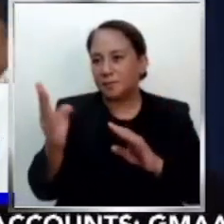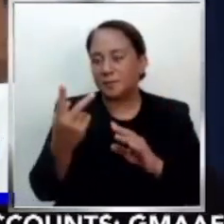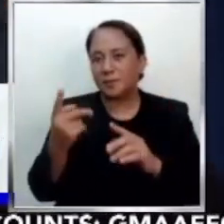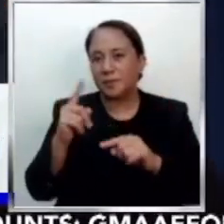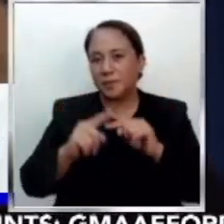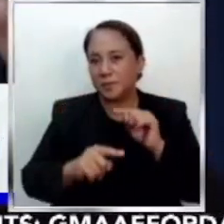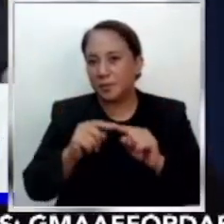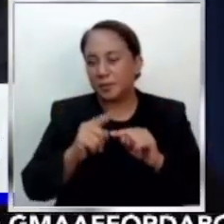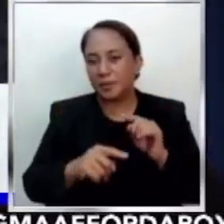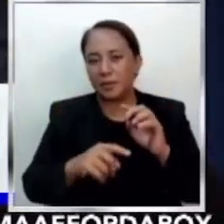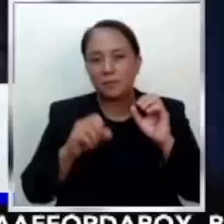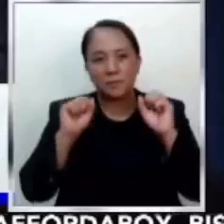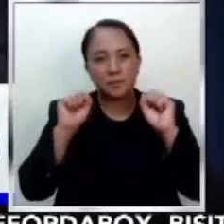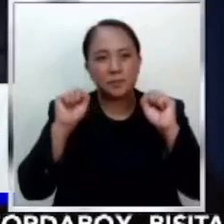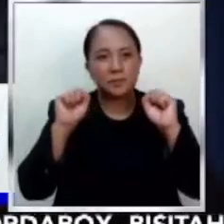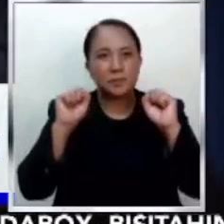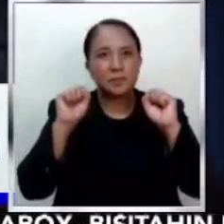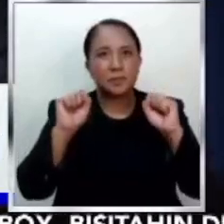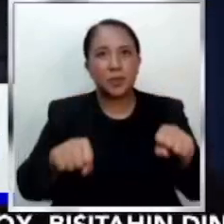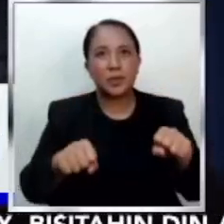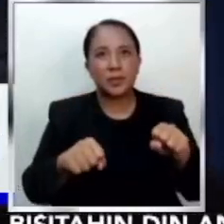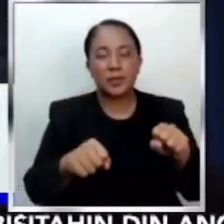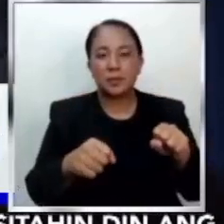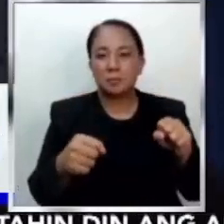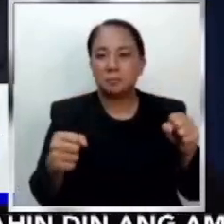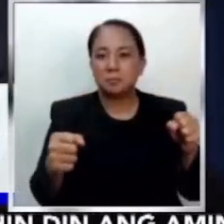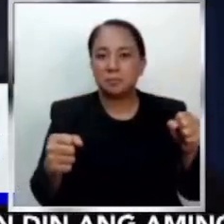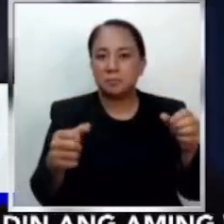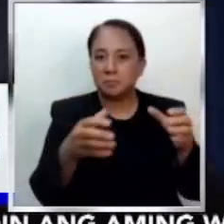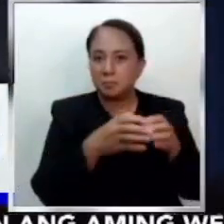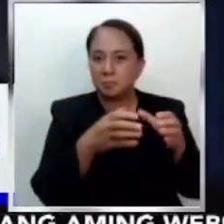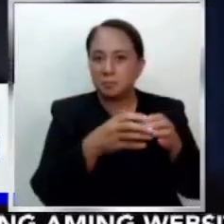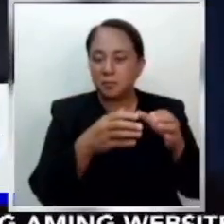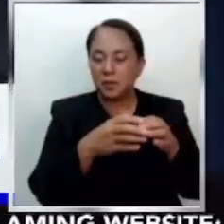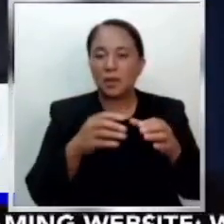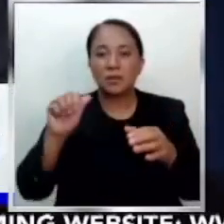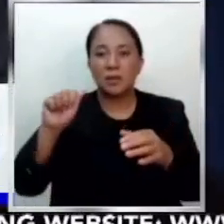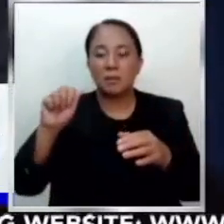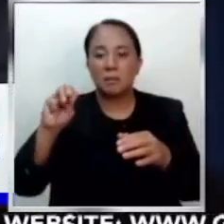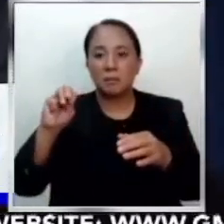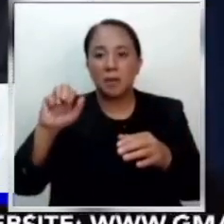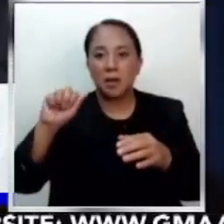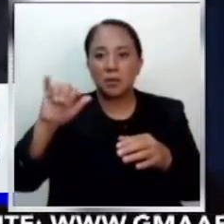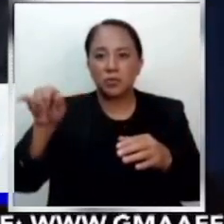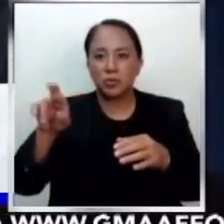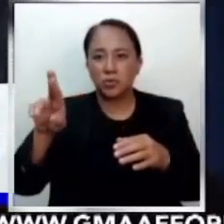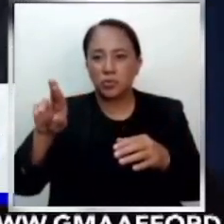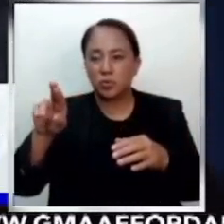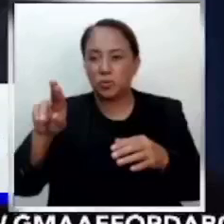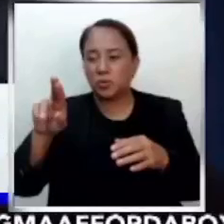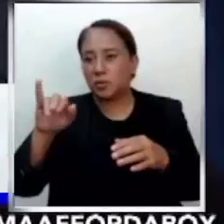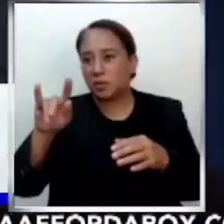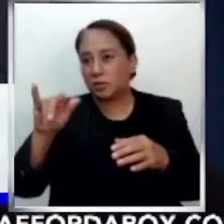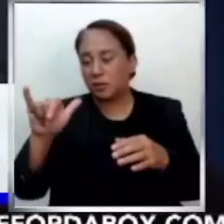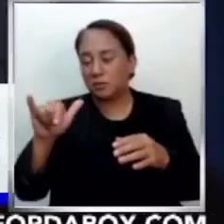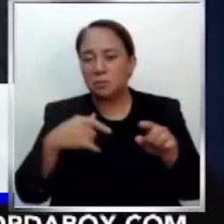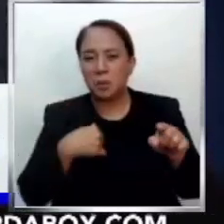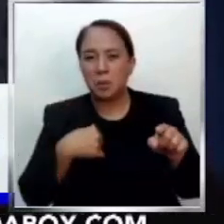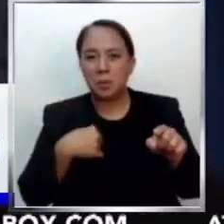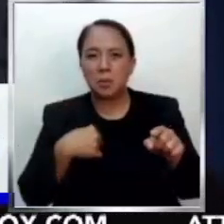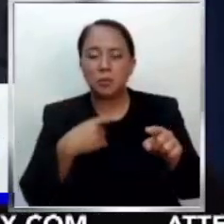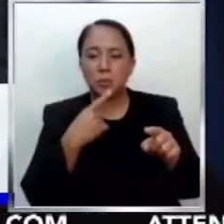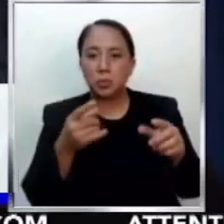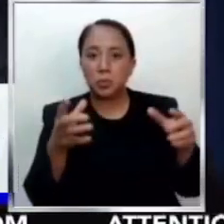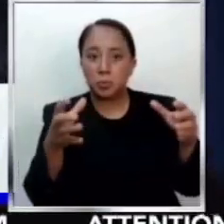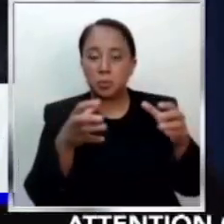potential alliances as supermajority. Even the numbers, mahirap magsalita. Since it's a numbers game,